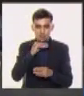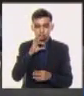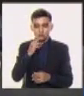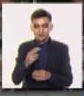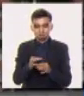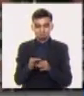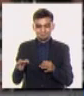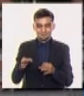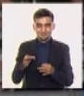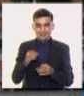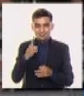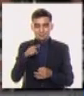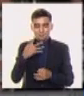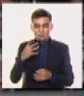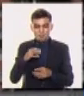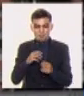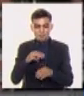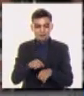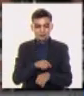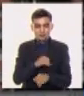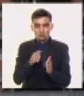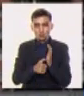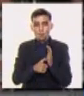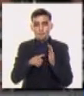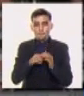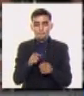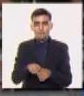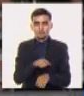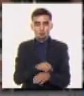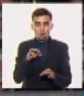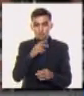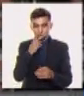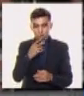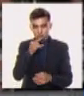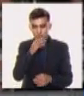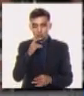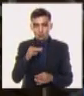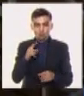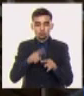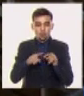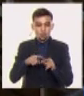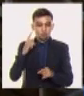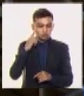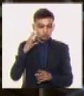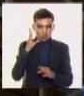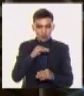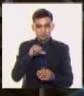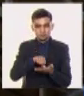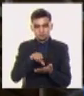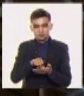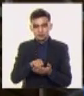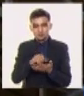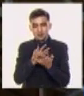дистанции теперь на месте 600 метров и ипподрома колесниц уже не увидишь зато скоро можно будет услышать чарующие звуки